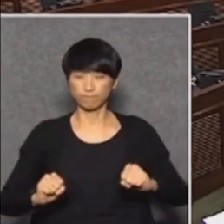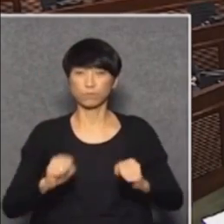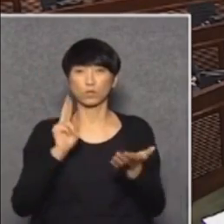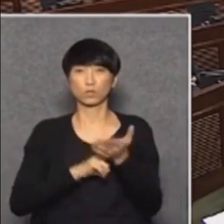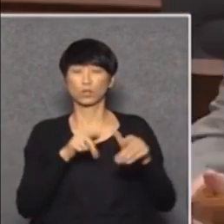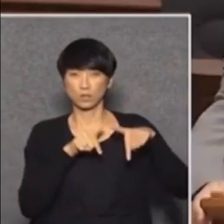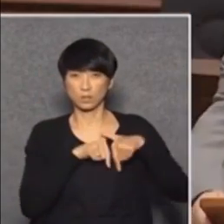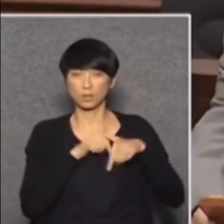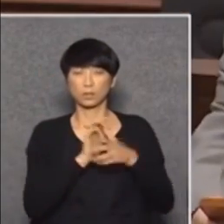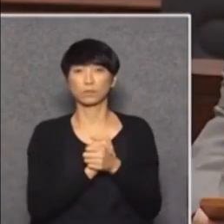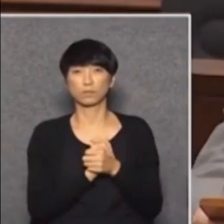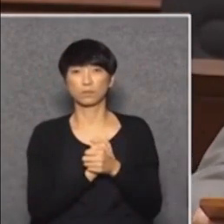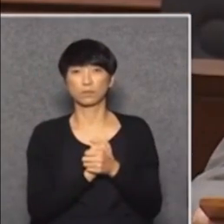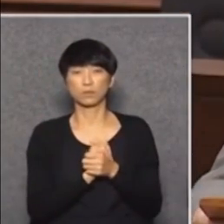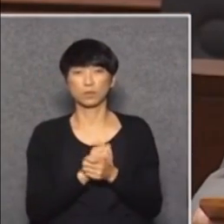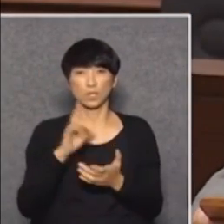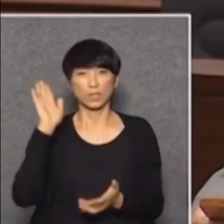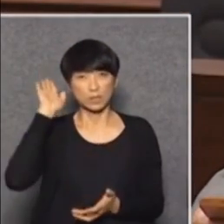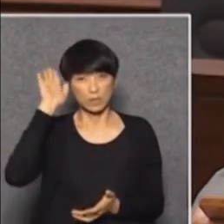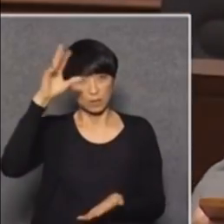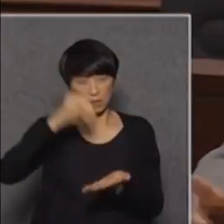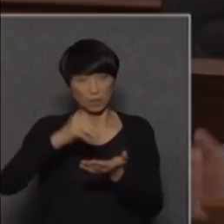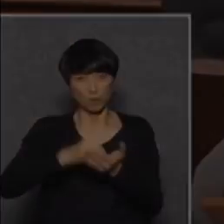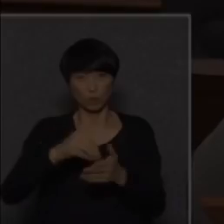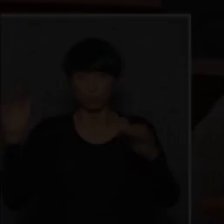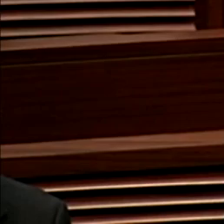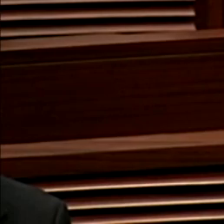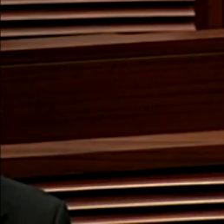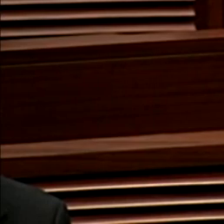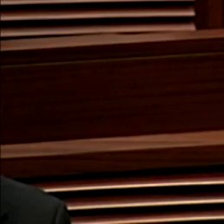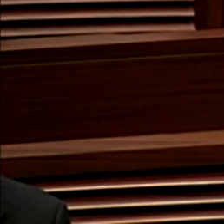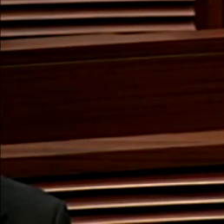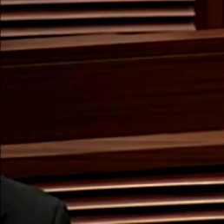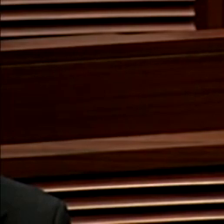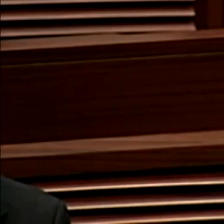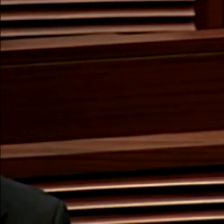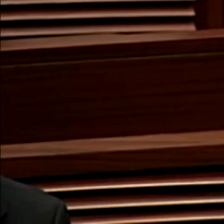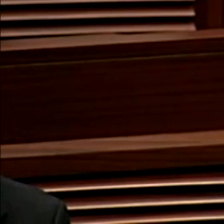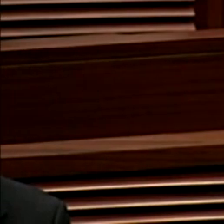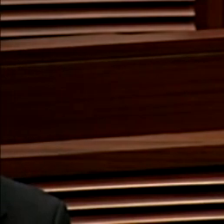转机终会遇见。 哇！